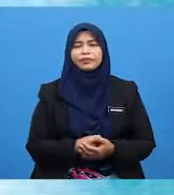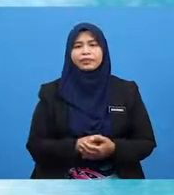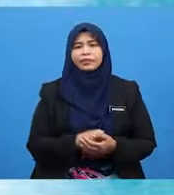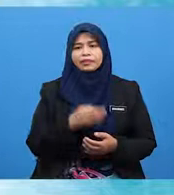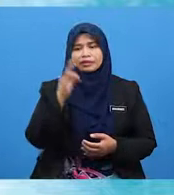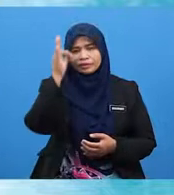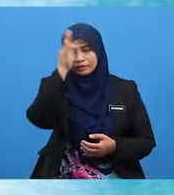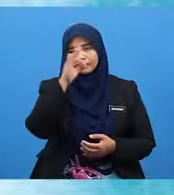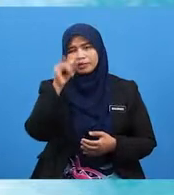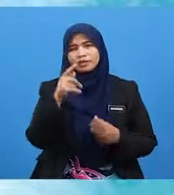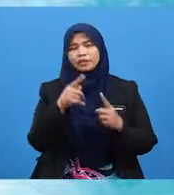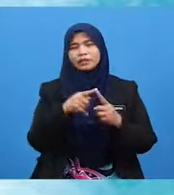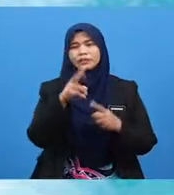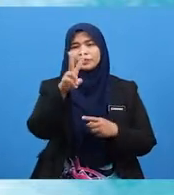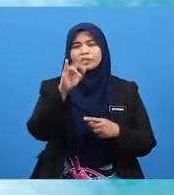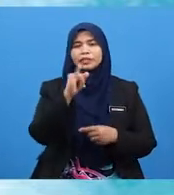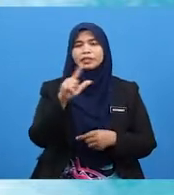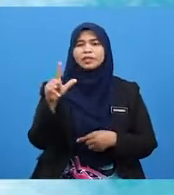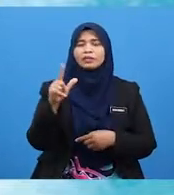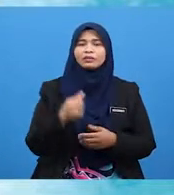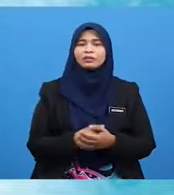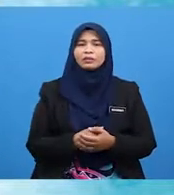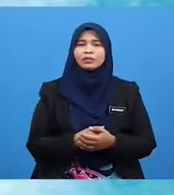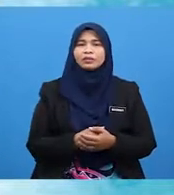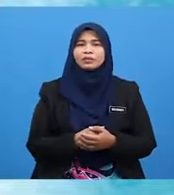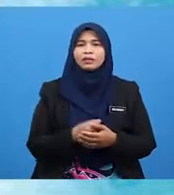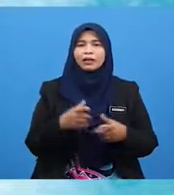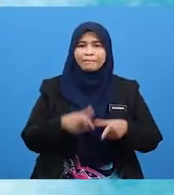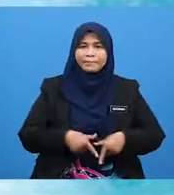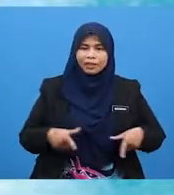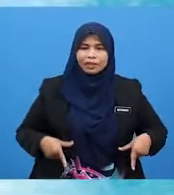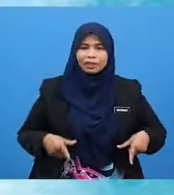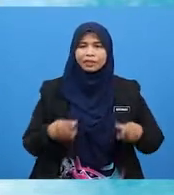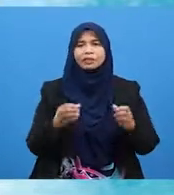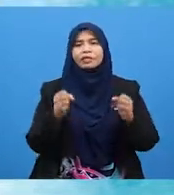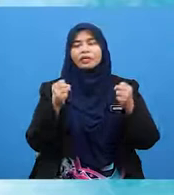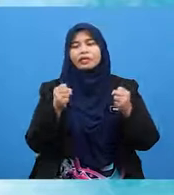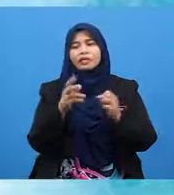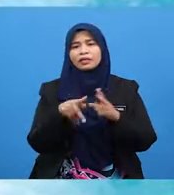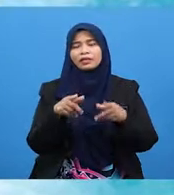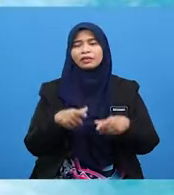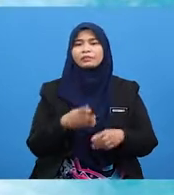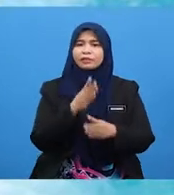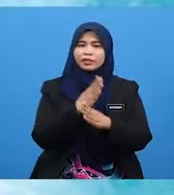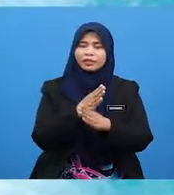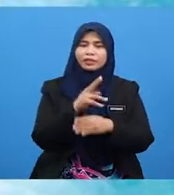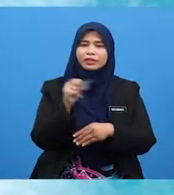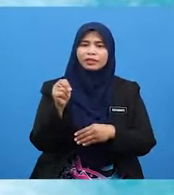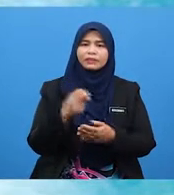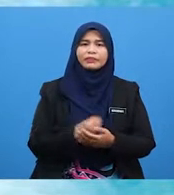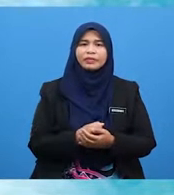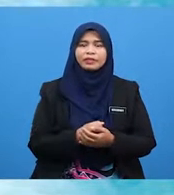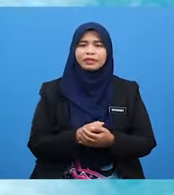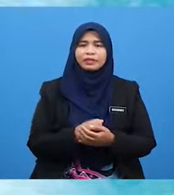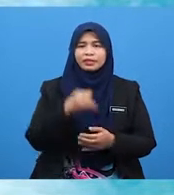Asy-Syafi'i yang kedua ialah beliau seorang yang berani menegakkan kebenaran. Imam